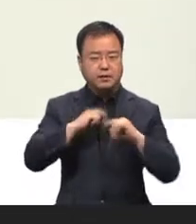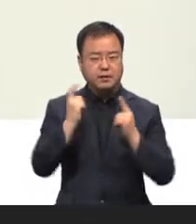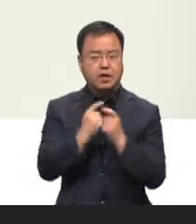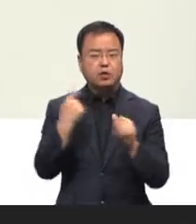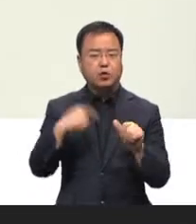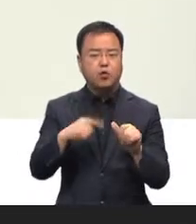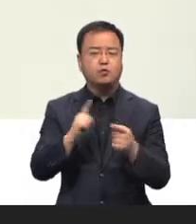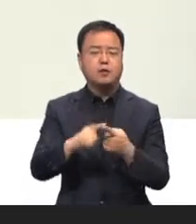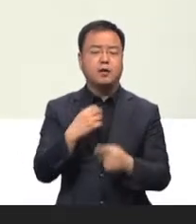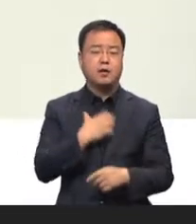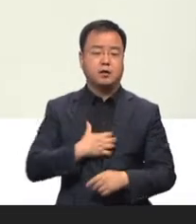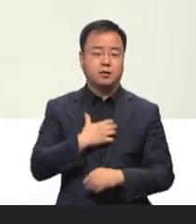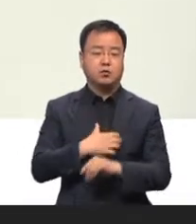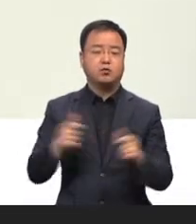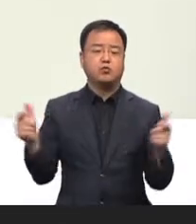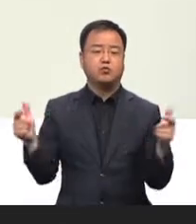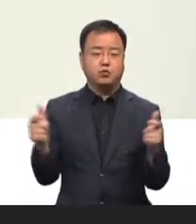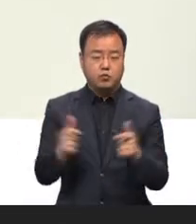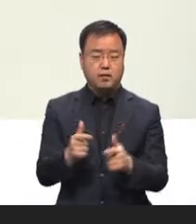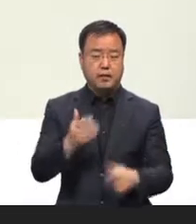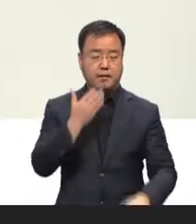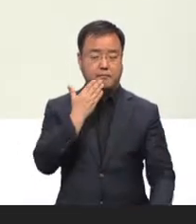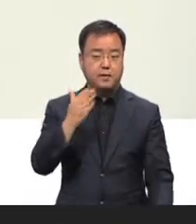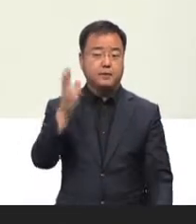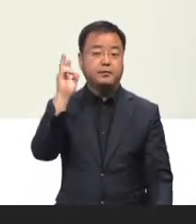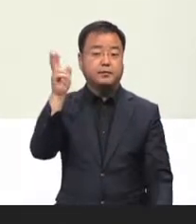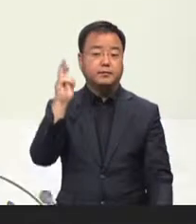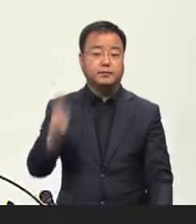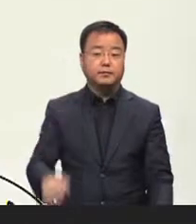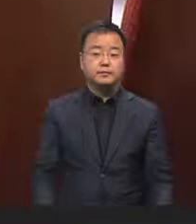정도 잠재울 수 있을 것이다.